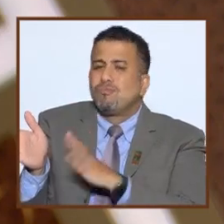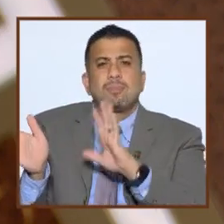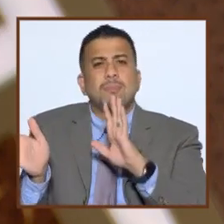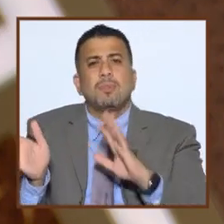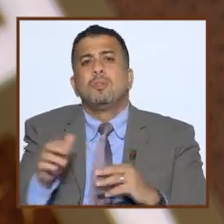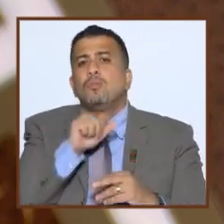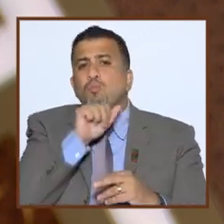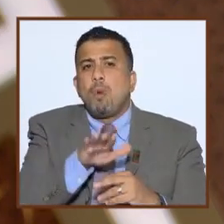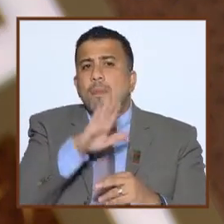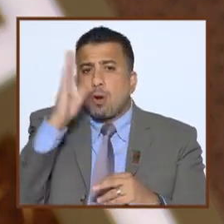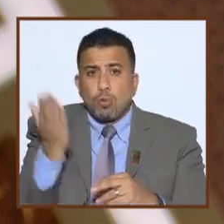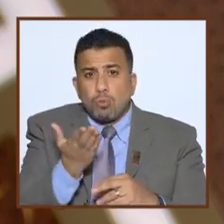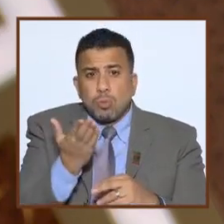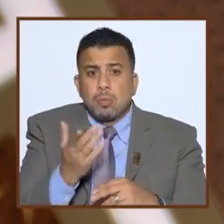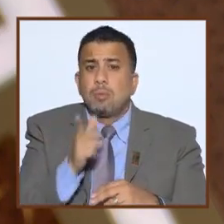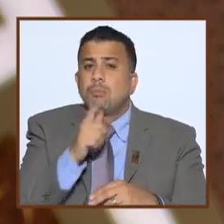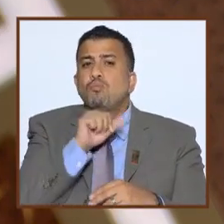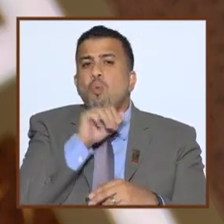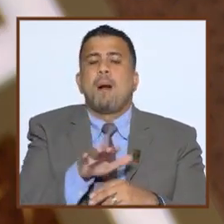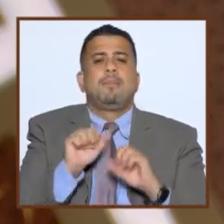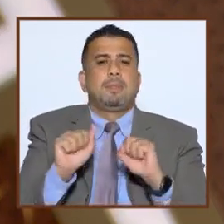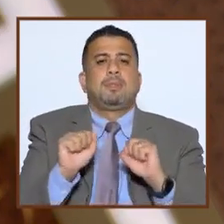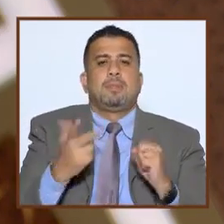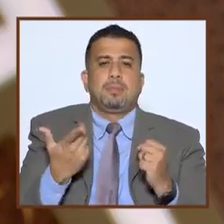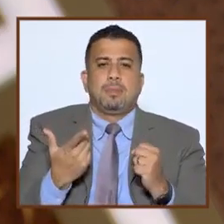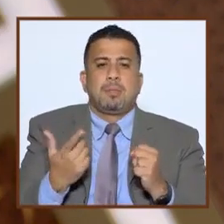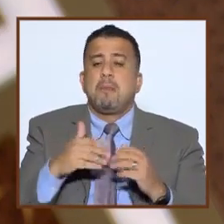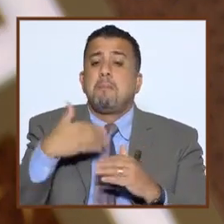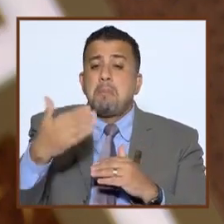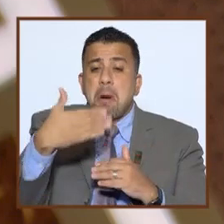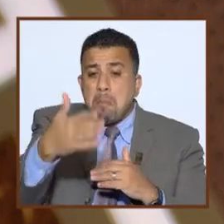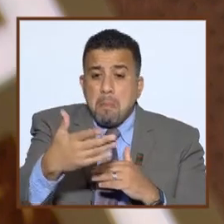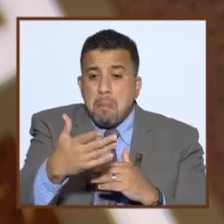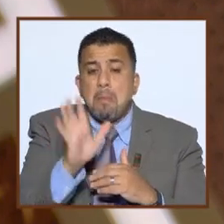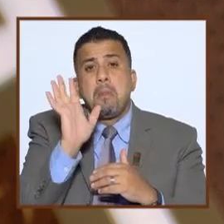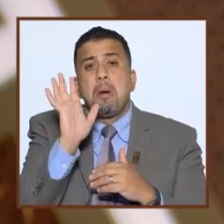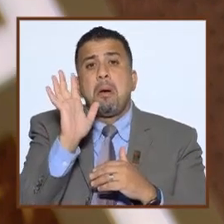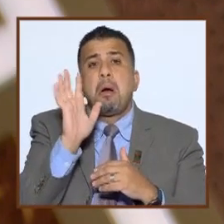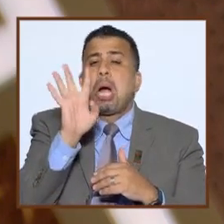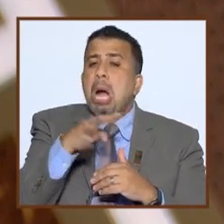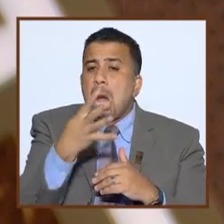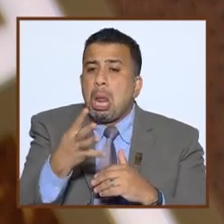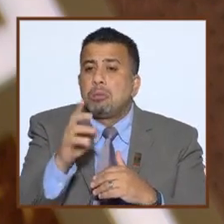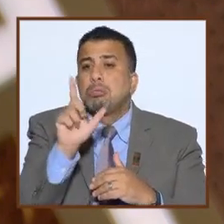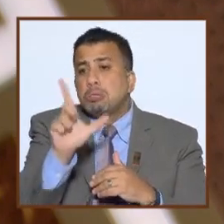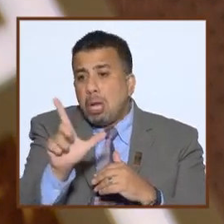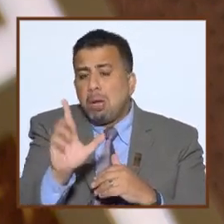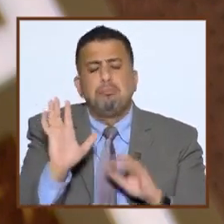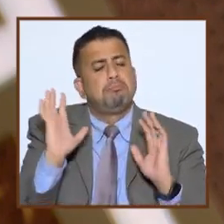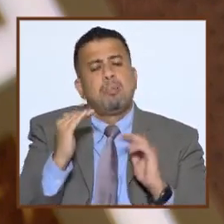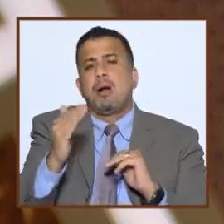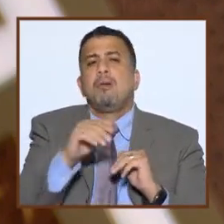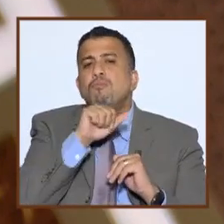هو سوى الرسول معرض للصواب والخطا ولذلك نحن ما نحتج بالرجال نحن